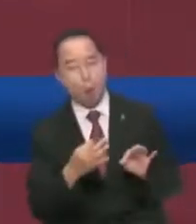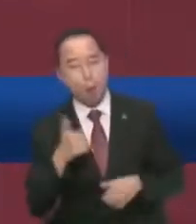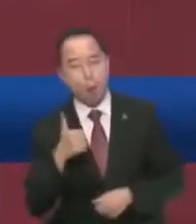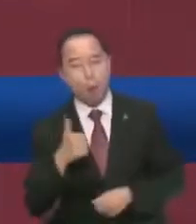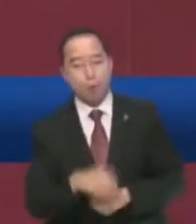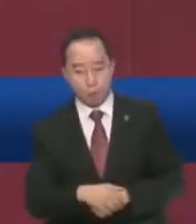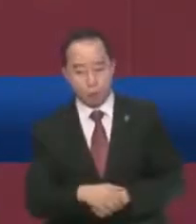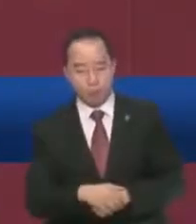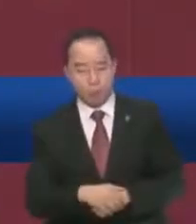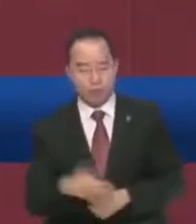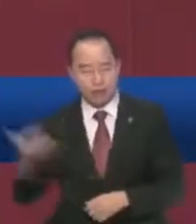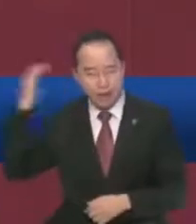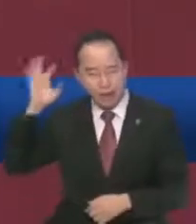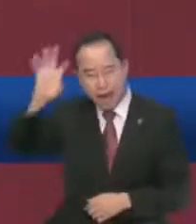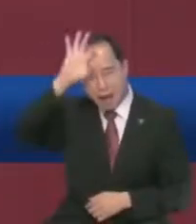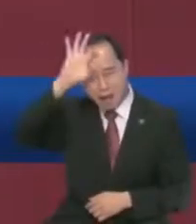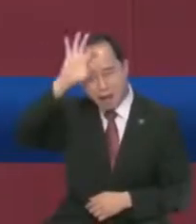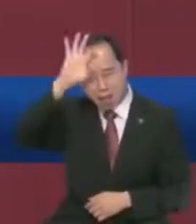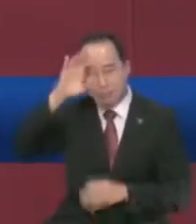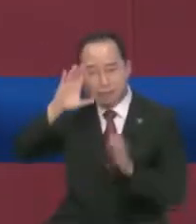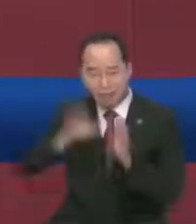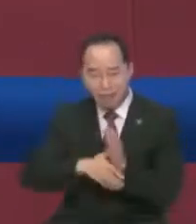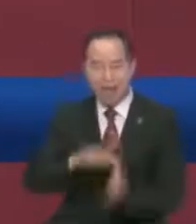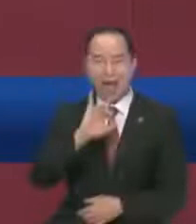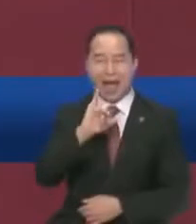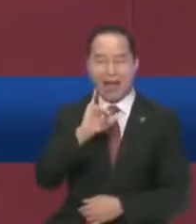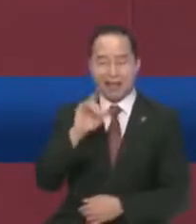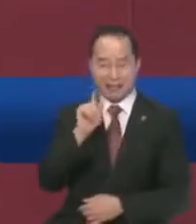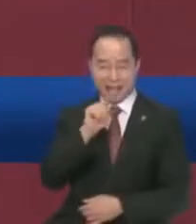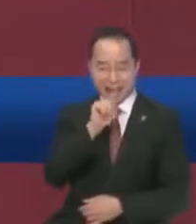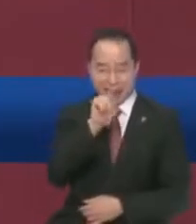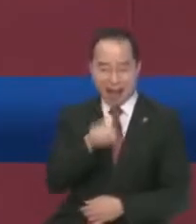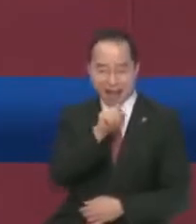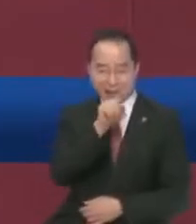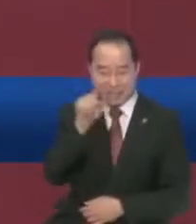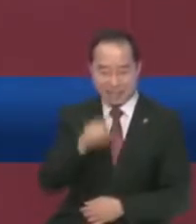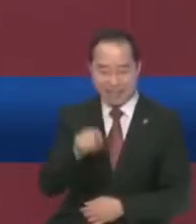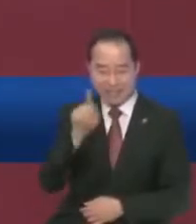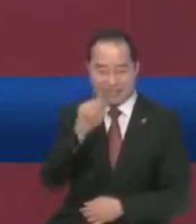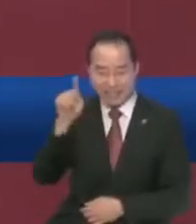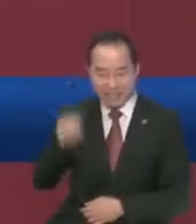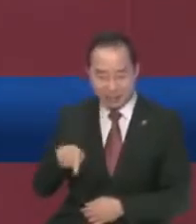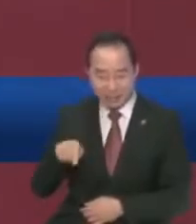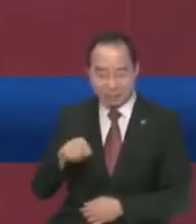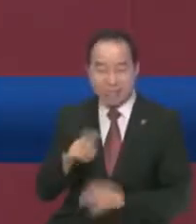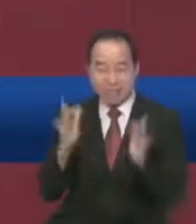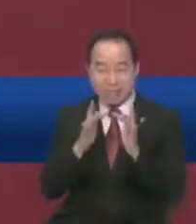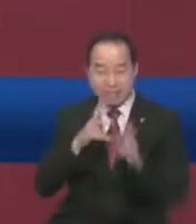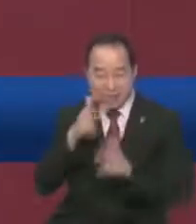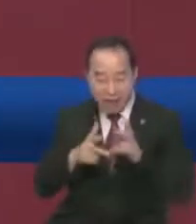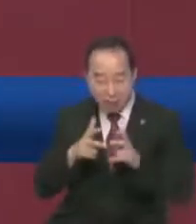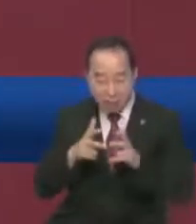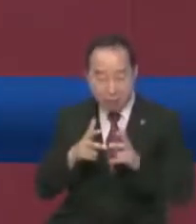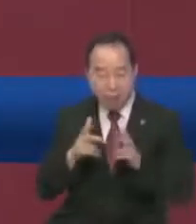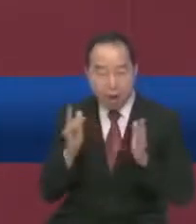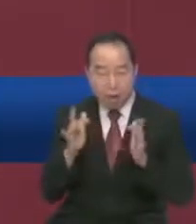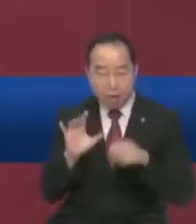IMF 외환위기 속에 키운 IT 산업은 그 후 우리 경제를 지탱해 주었습니다.